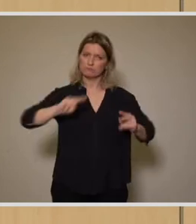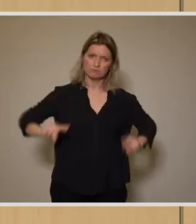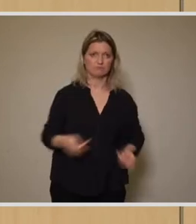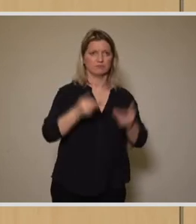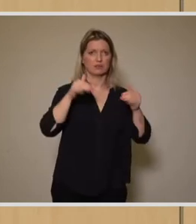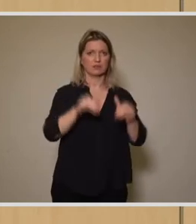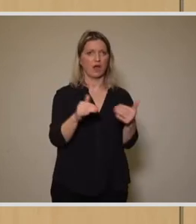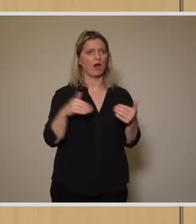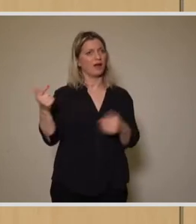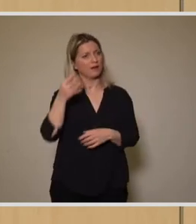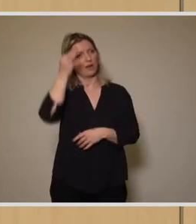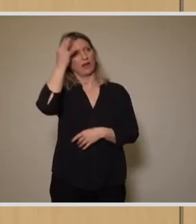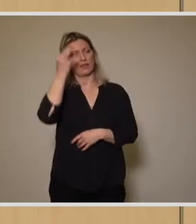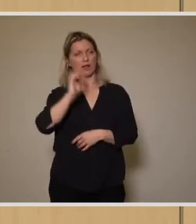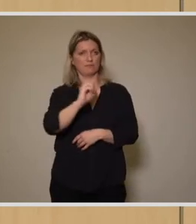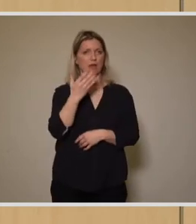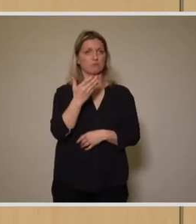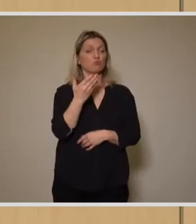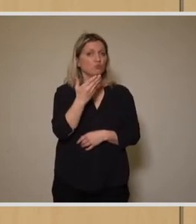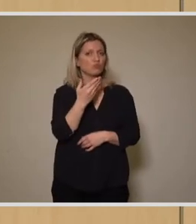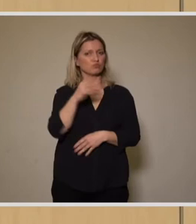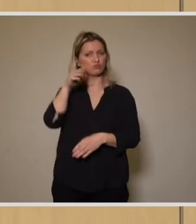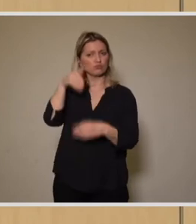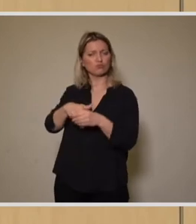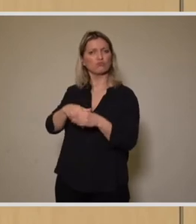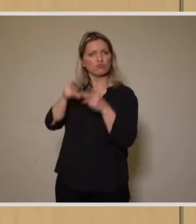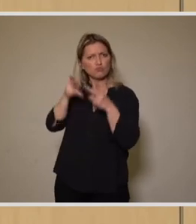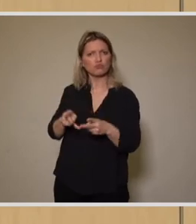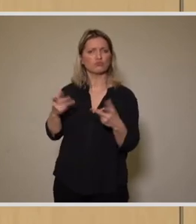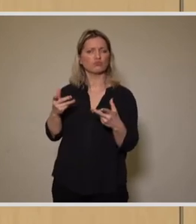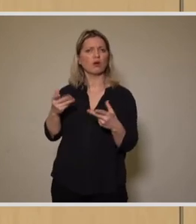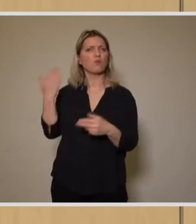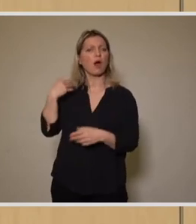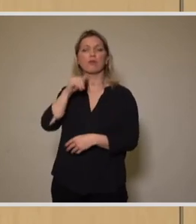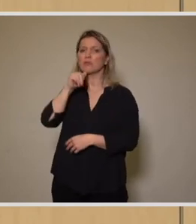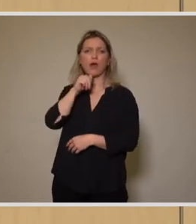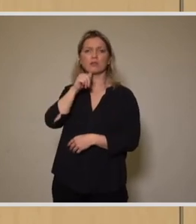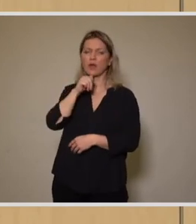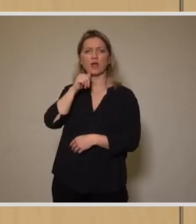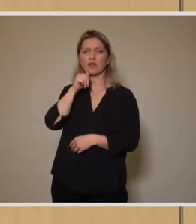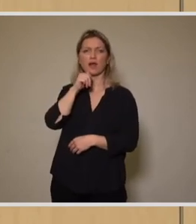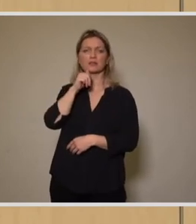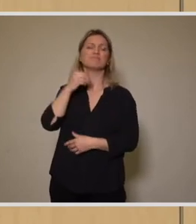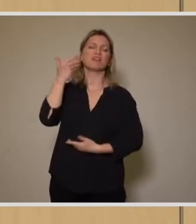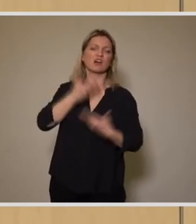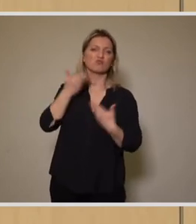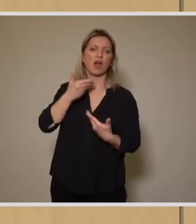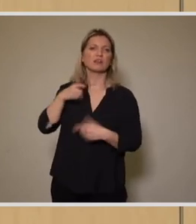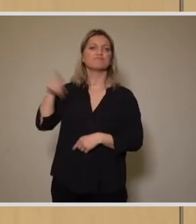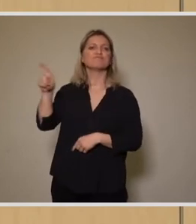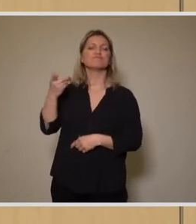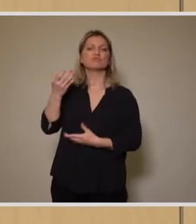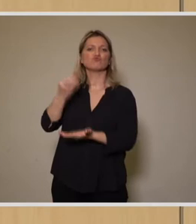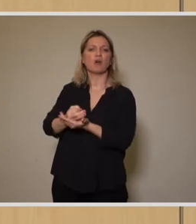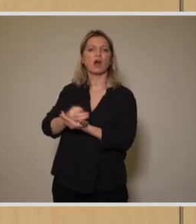hier in den Raum geworfen, dass man dort eventuell doch, was man immer verneint hat, hängt sicher mit dem nicht mehr vorhandenen